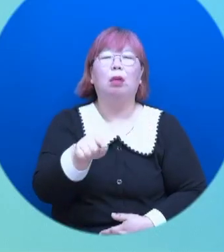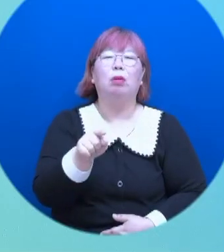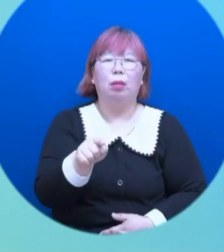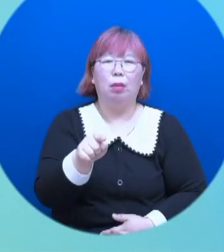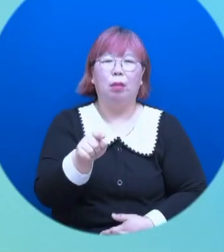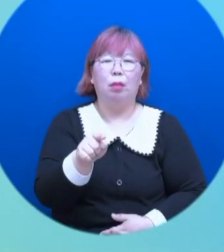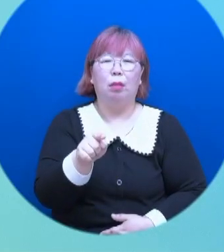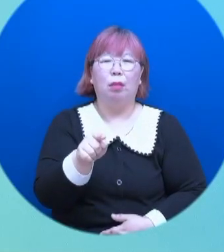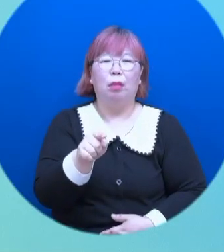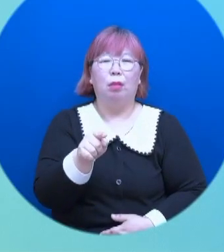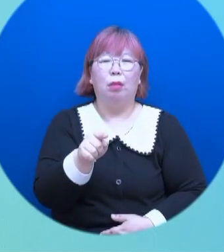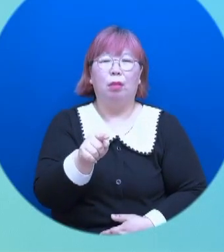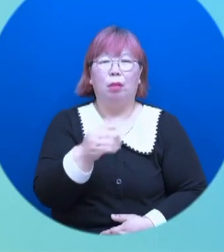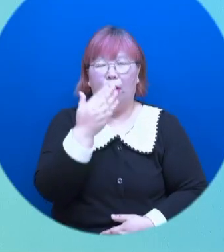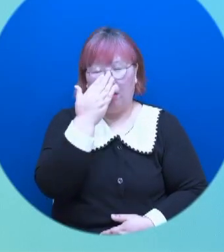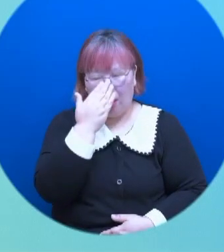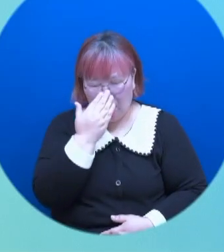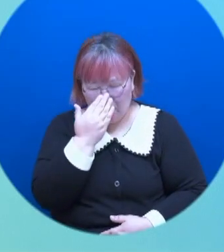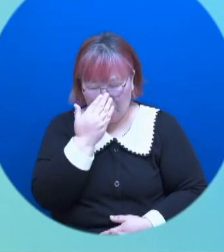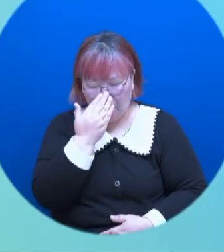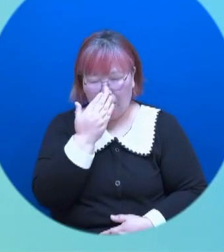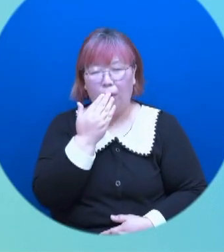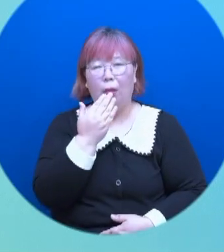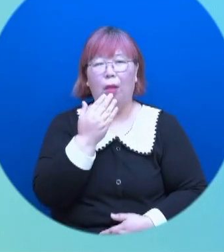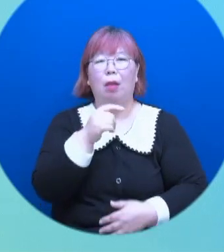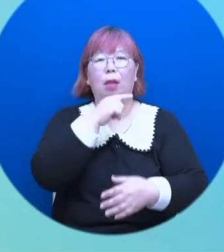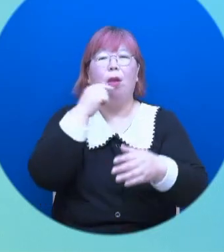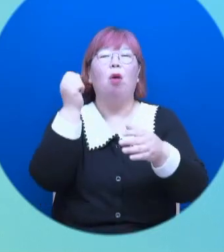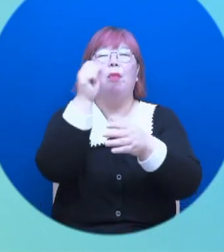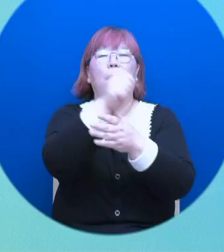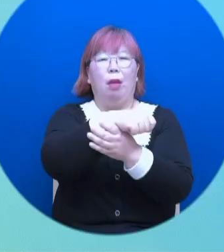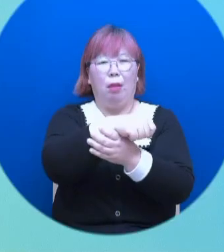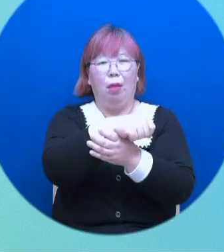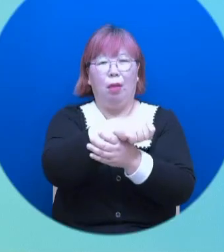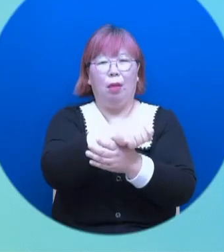이것이 겸손의 열매이구나.